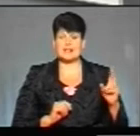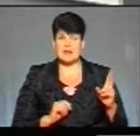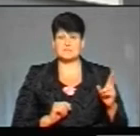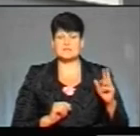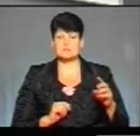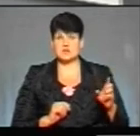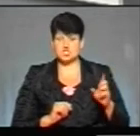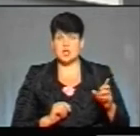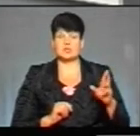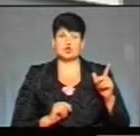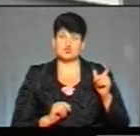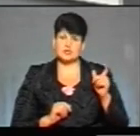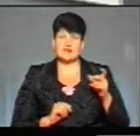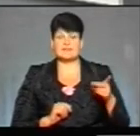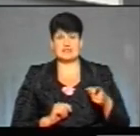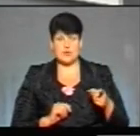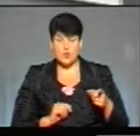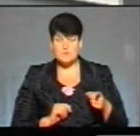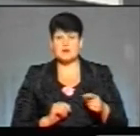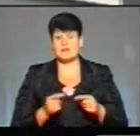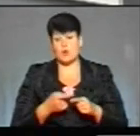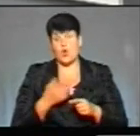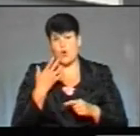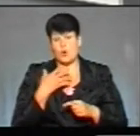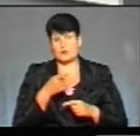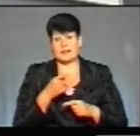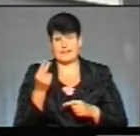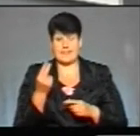Чортків, Тернопіль. І коли вже на карті,